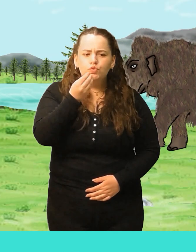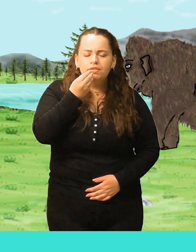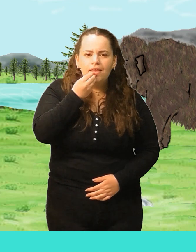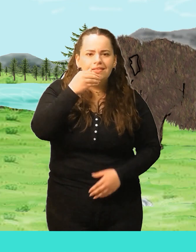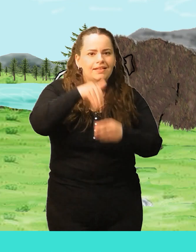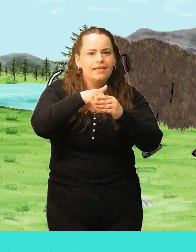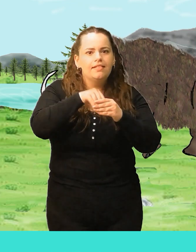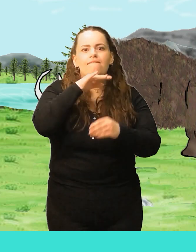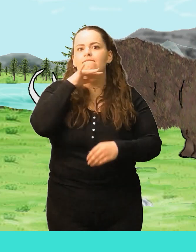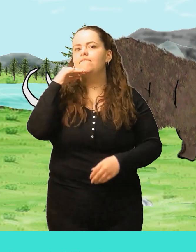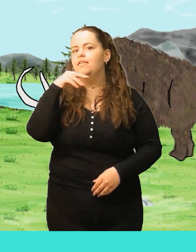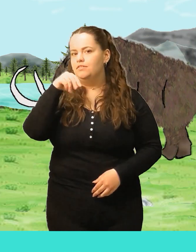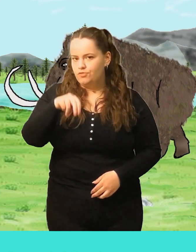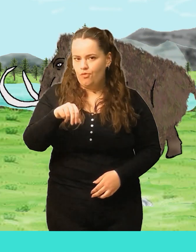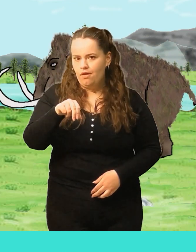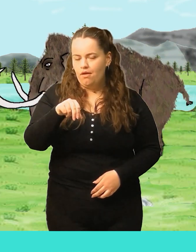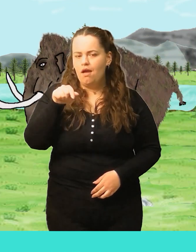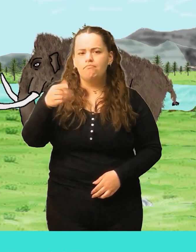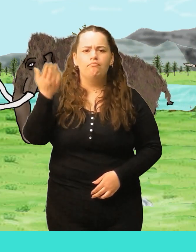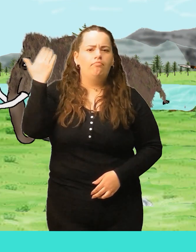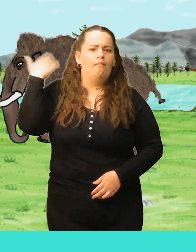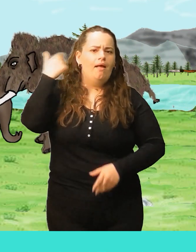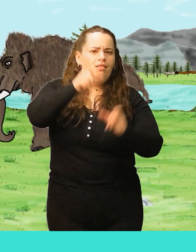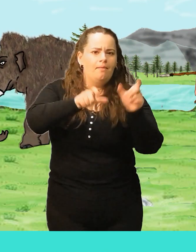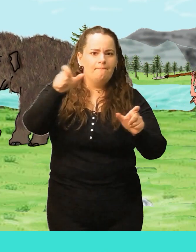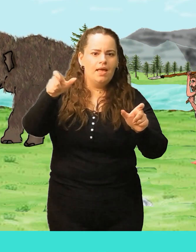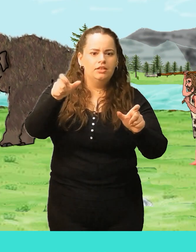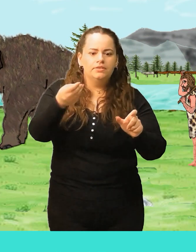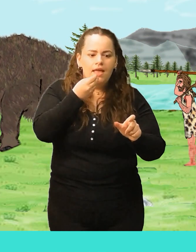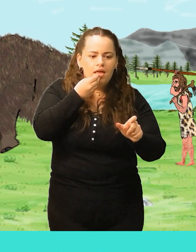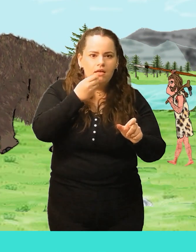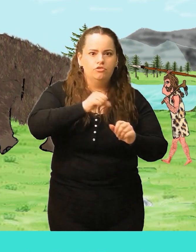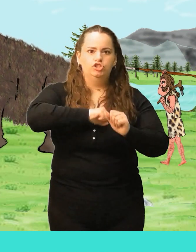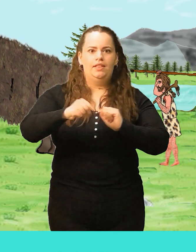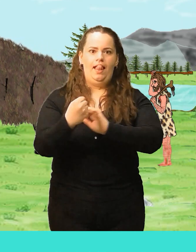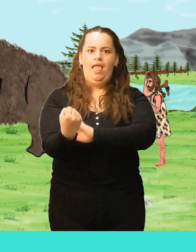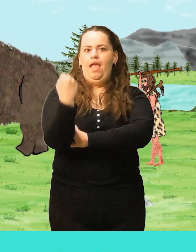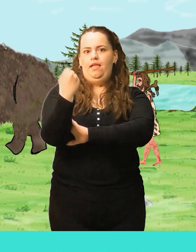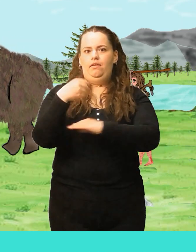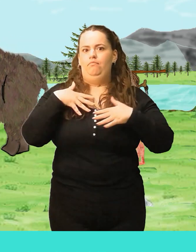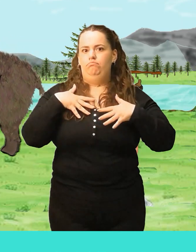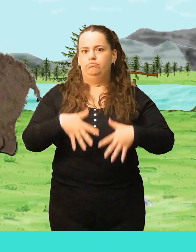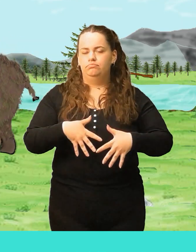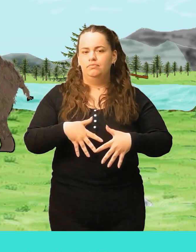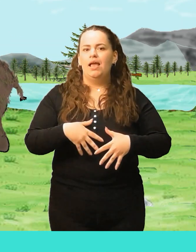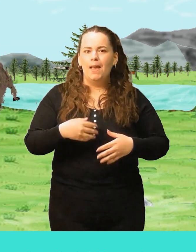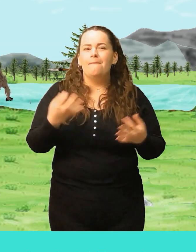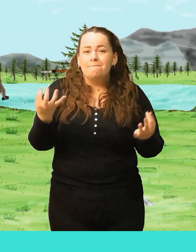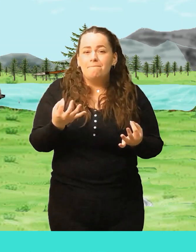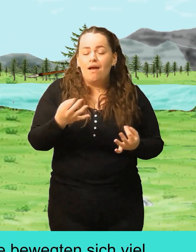Außerdem hatten die süßen Sachen viel Zucker. Und der gab unseren Vorfahren sehr schnell viel Energie.